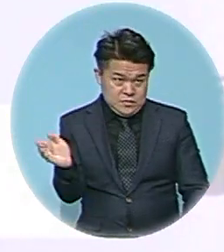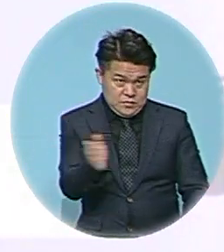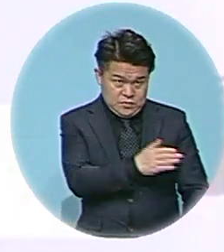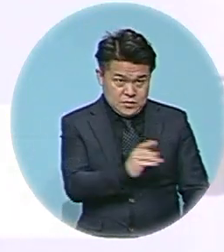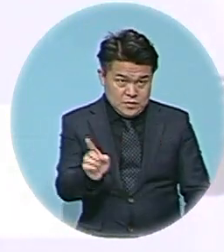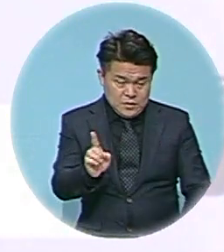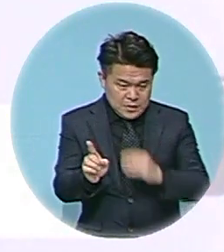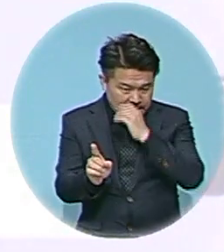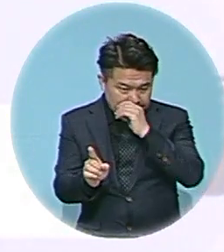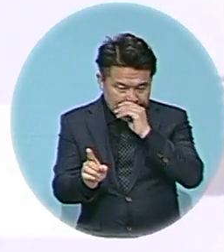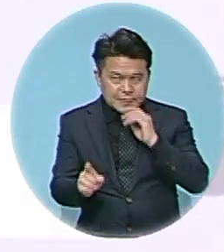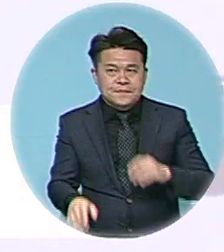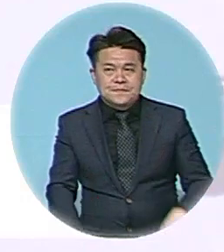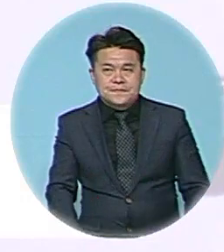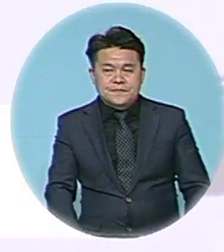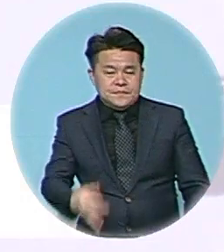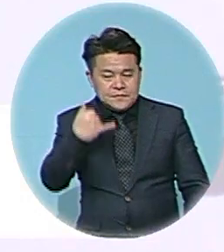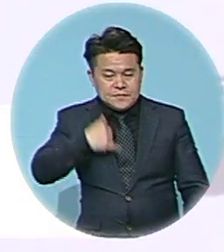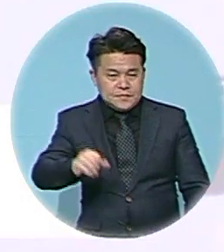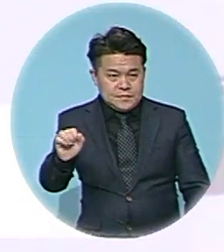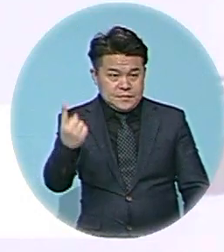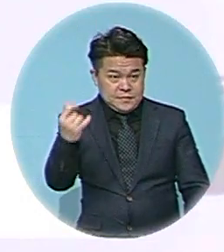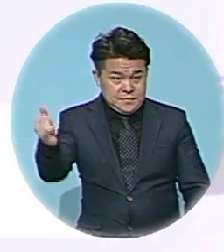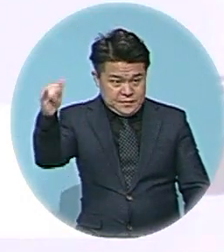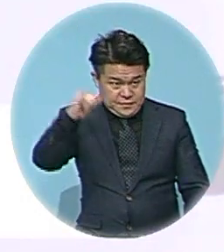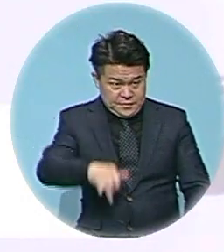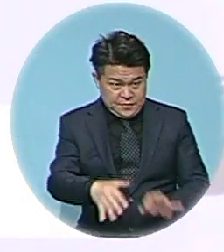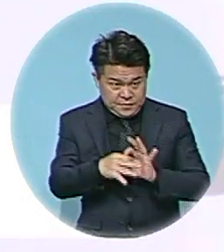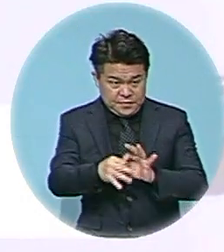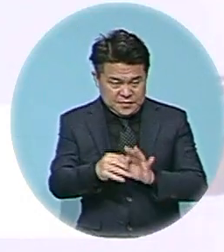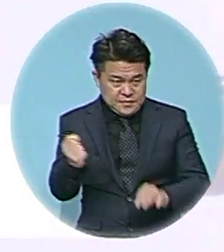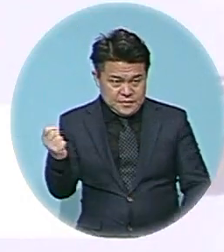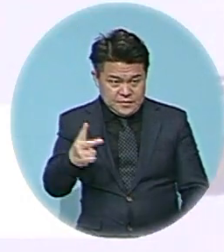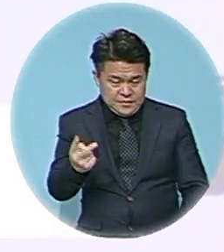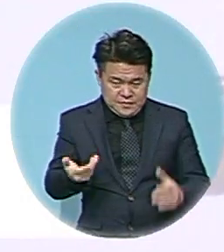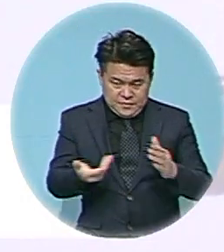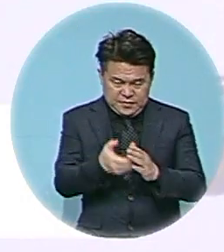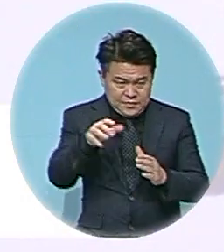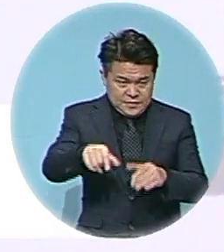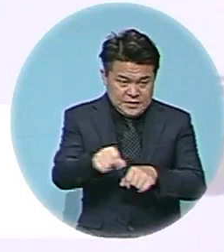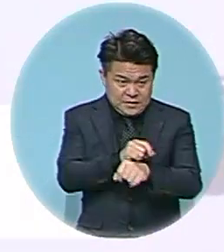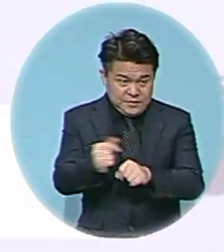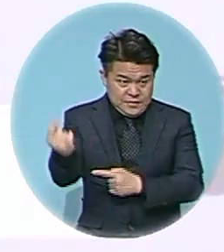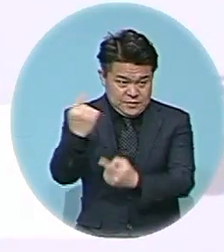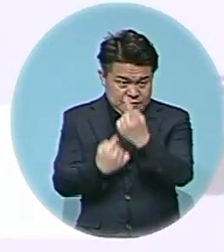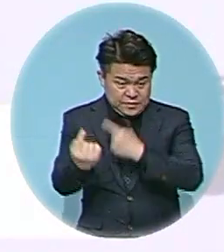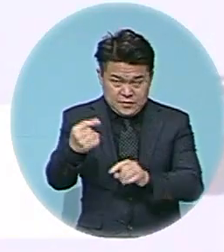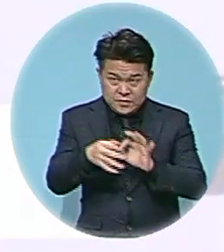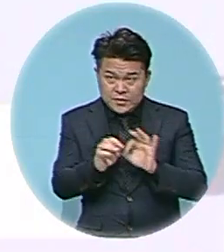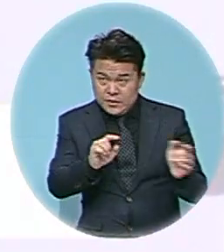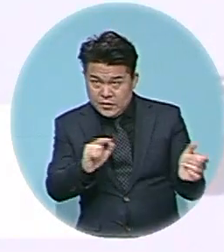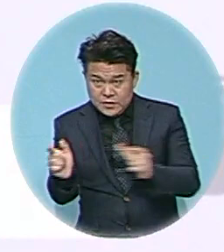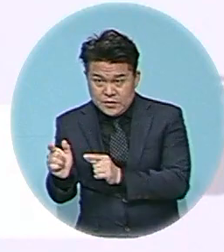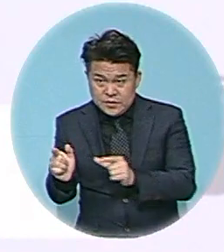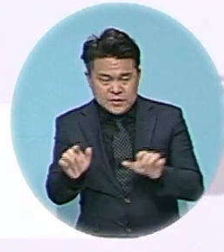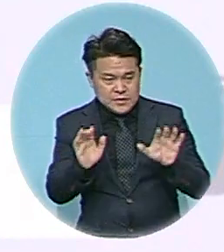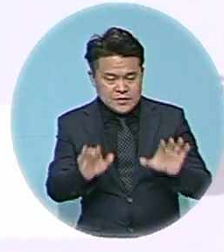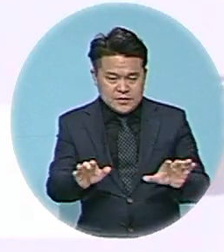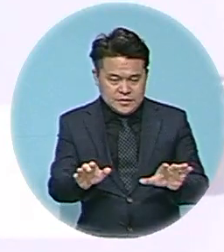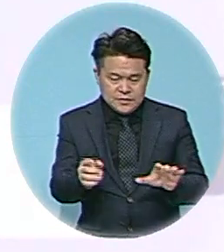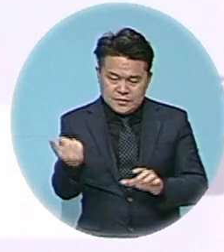진행된 중국발 항공기와 항만에 대한 특별 입국 절차는 입국하는